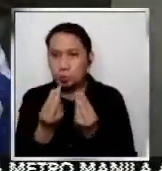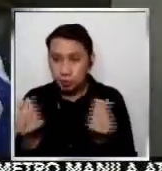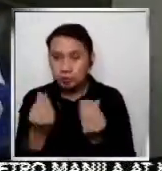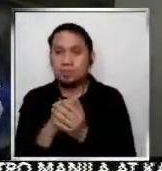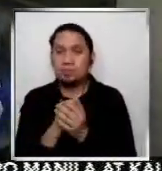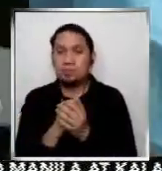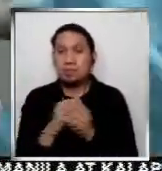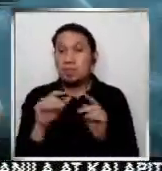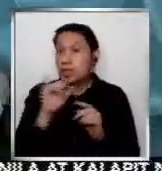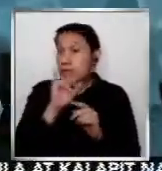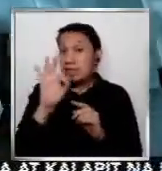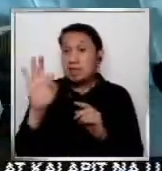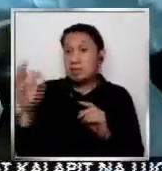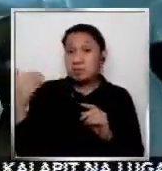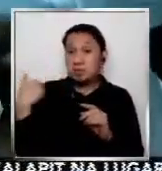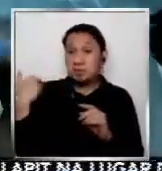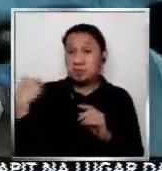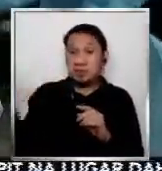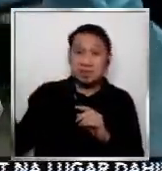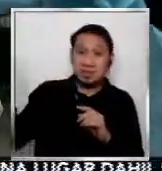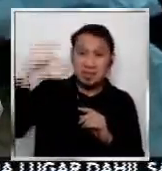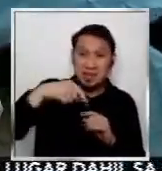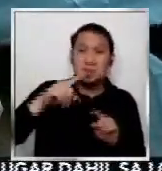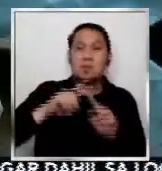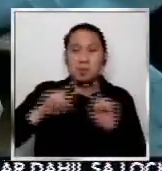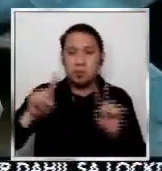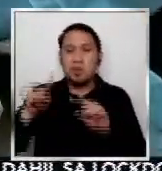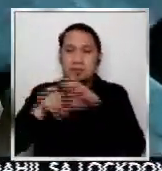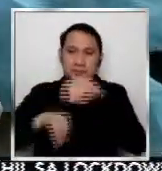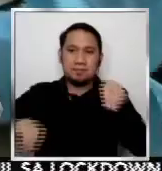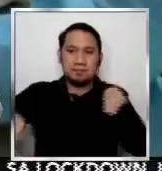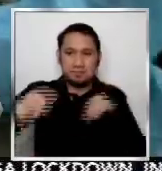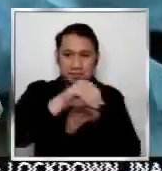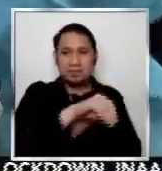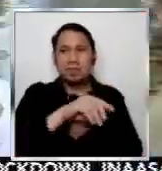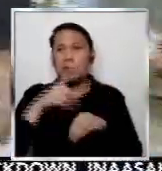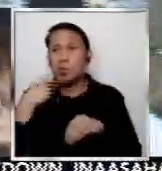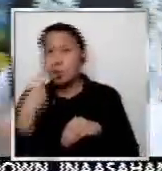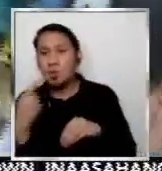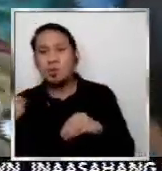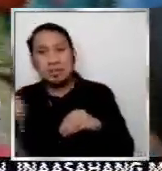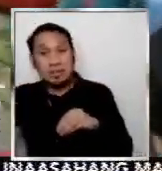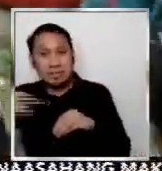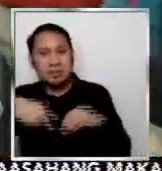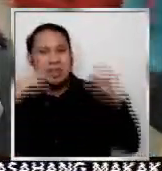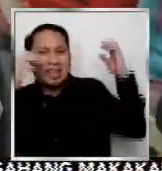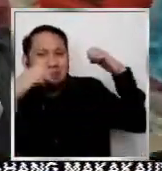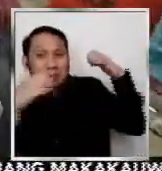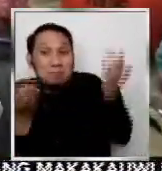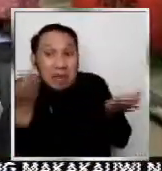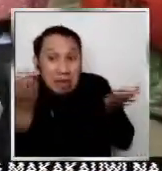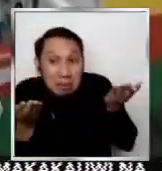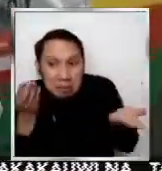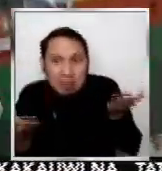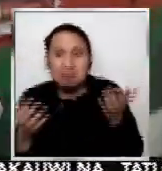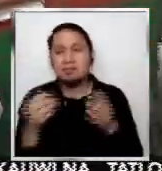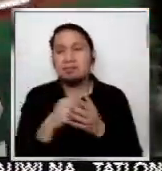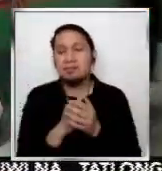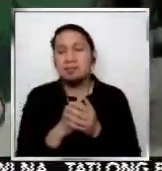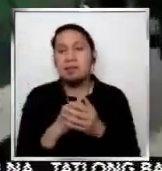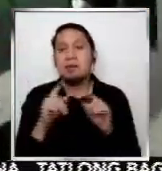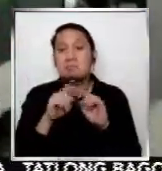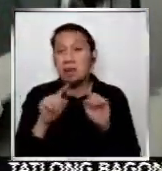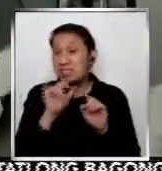mga nakalista, pwede na raw makasakay si Mang Melchor at iba pang nagbabaka sakali. Kung hindi, itutuloy niya raw ang